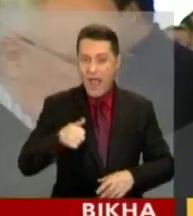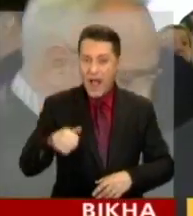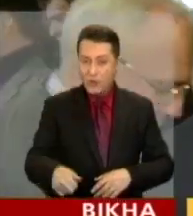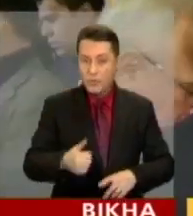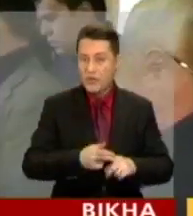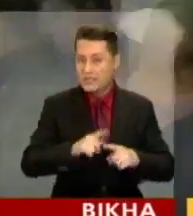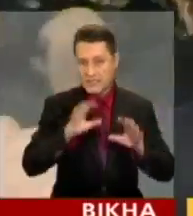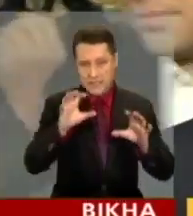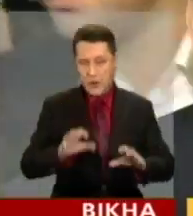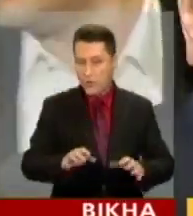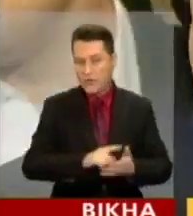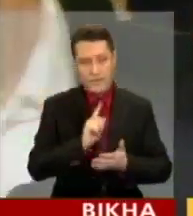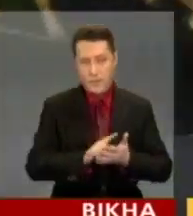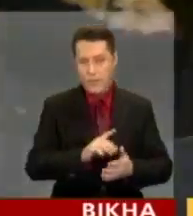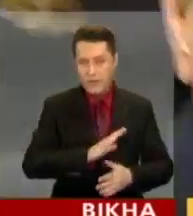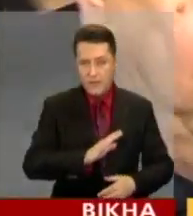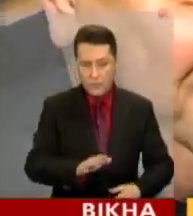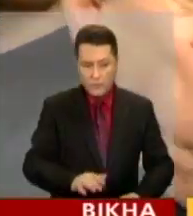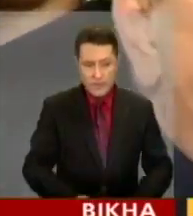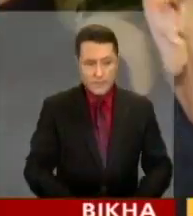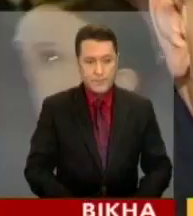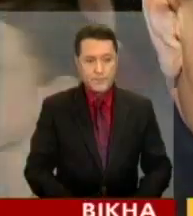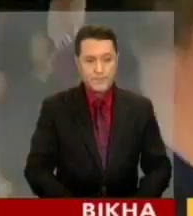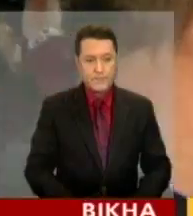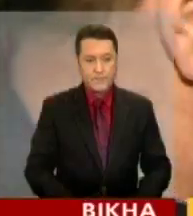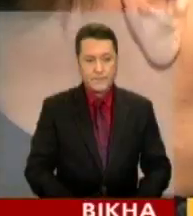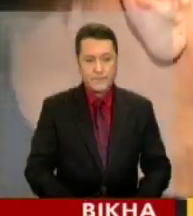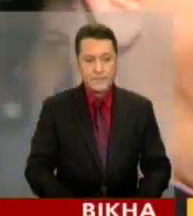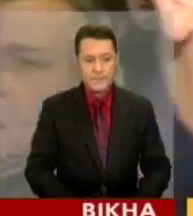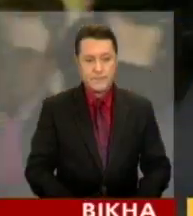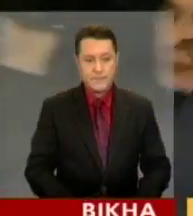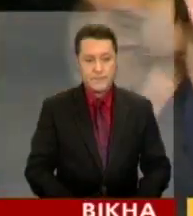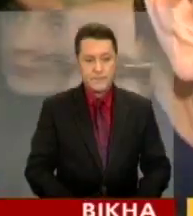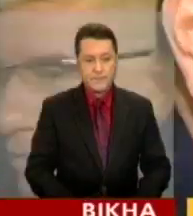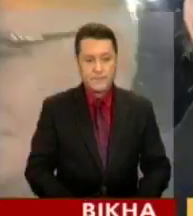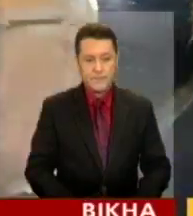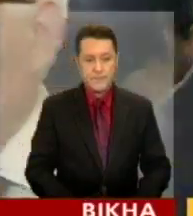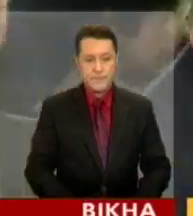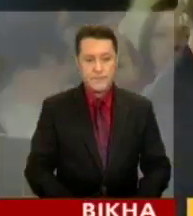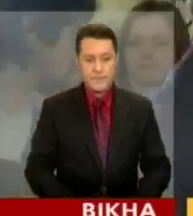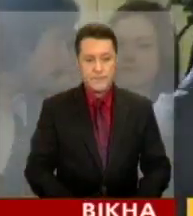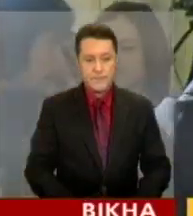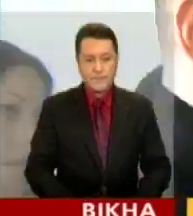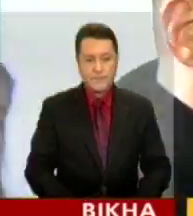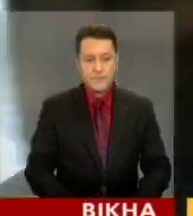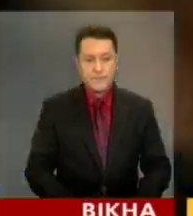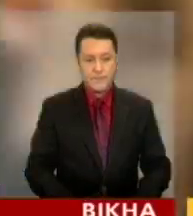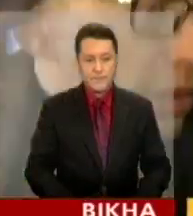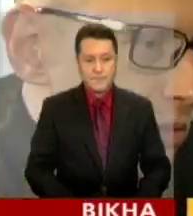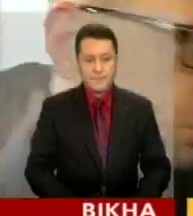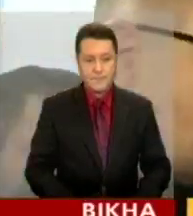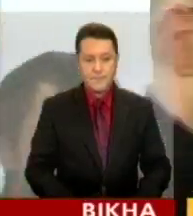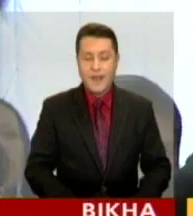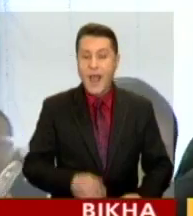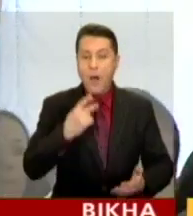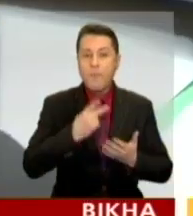повинно бути ніяких питань. Давайте, вам воно інтересніше. Прем'єр по кличці Пуля в лоб.